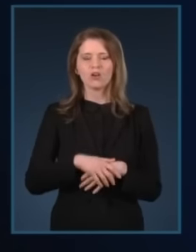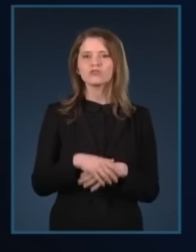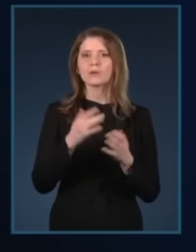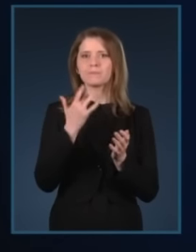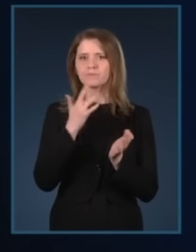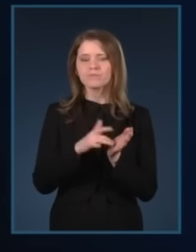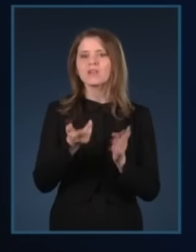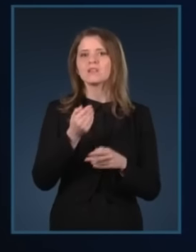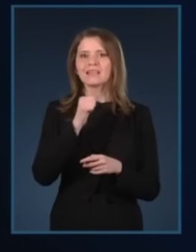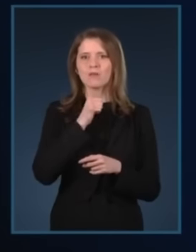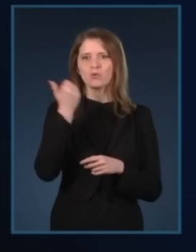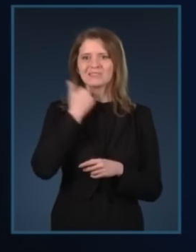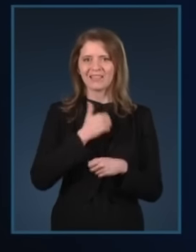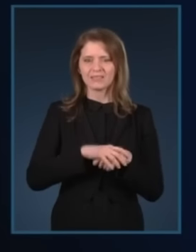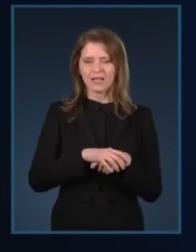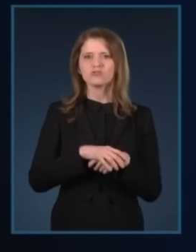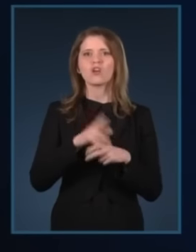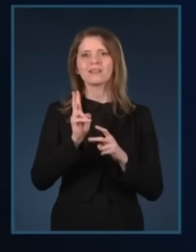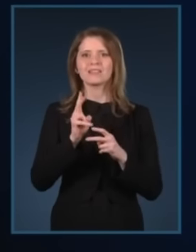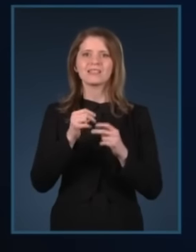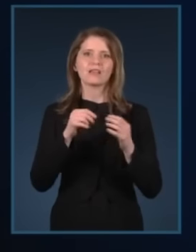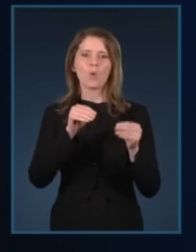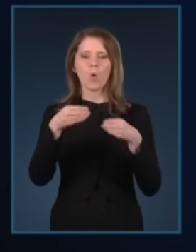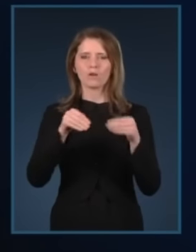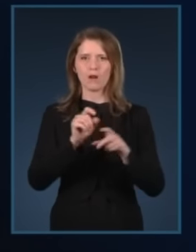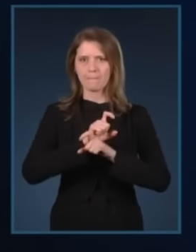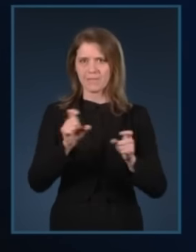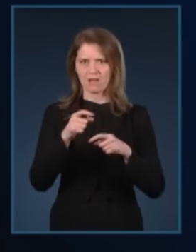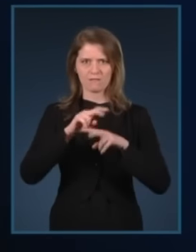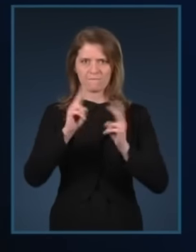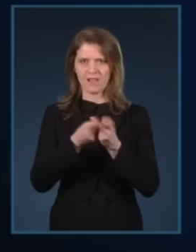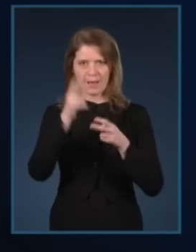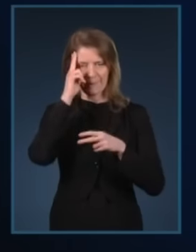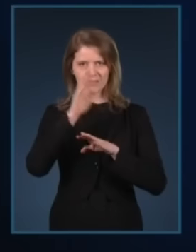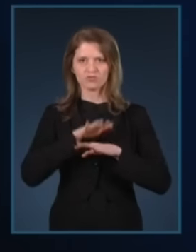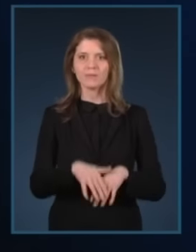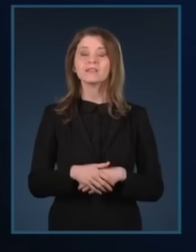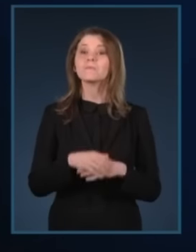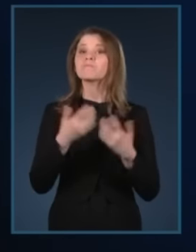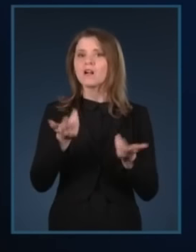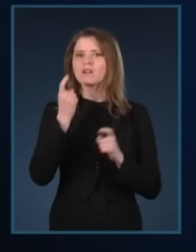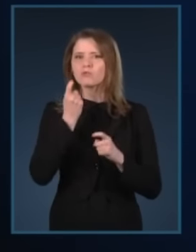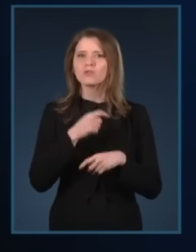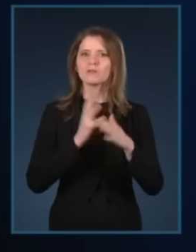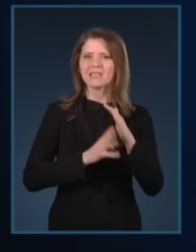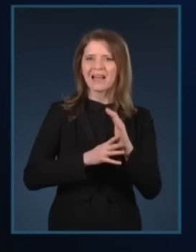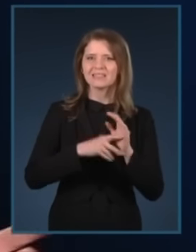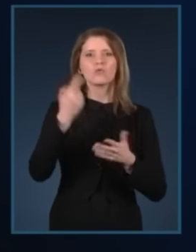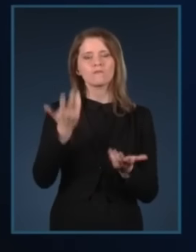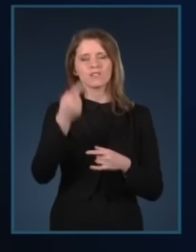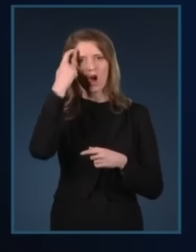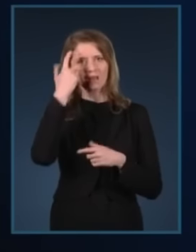Gábor Dénesként a hologram miatt megismert a világ, akkor azt gondolom, hogy a migráció és az az agyelszívás,